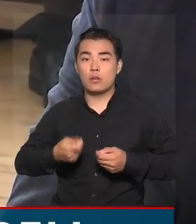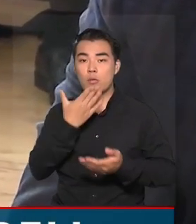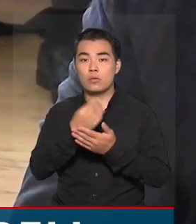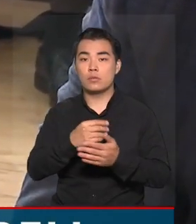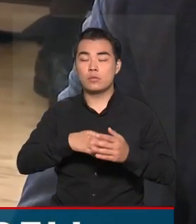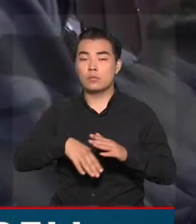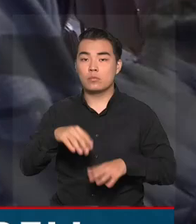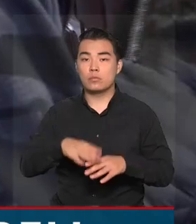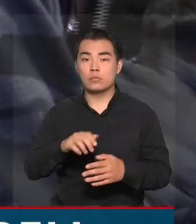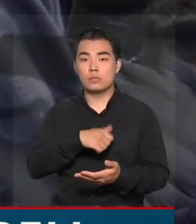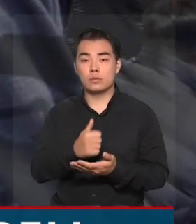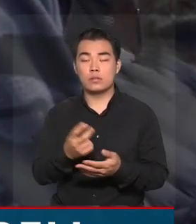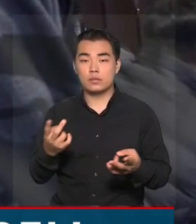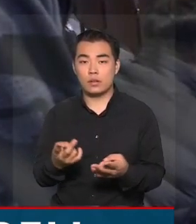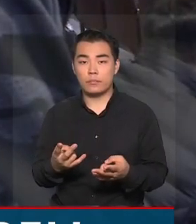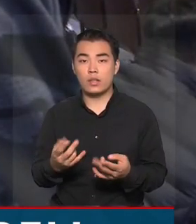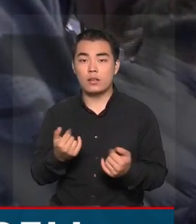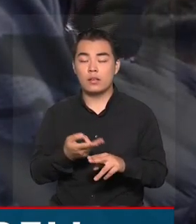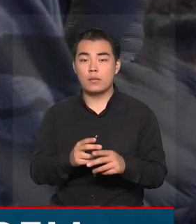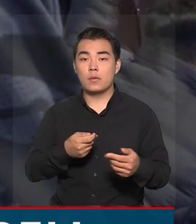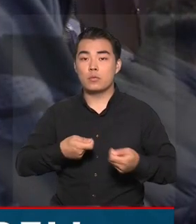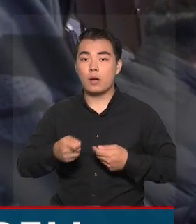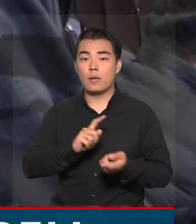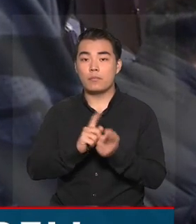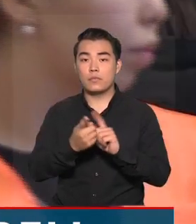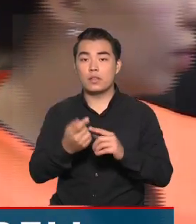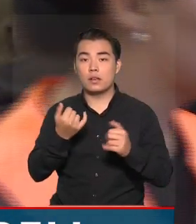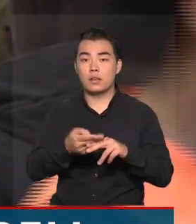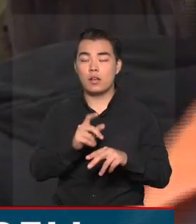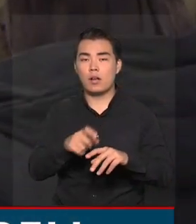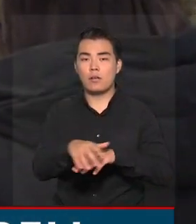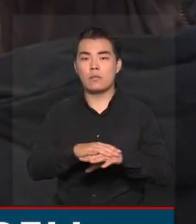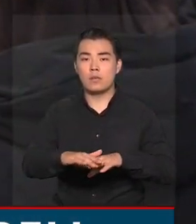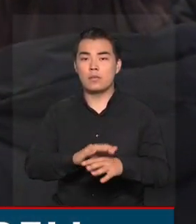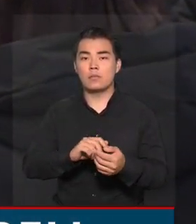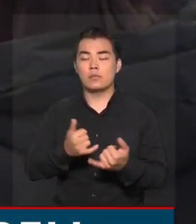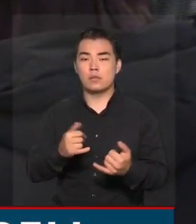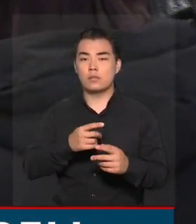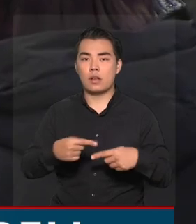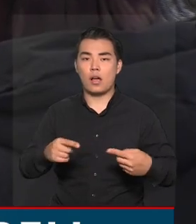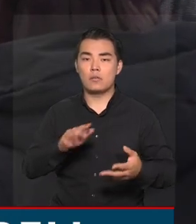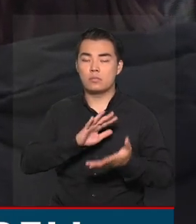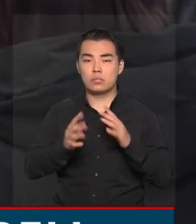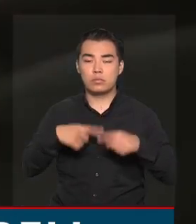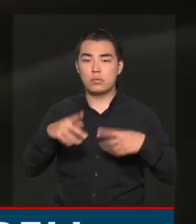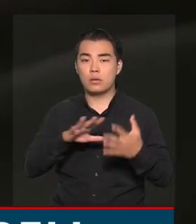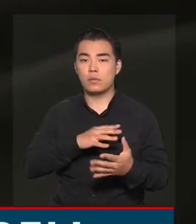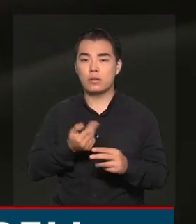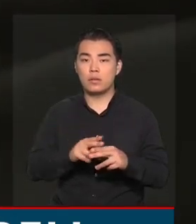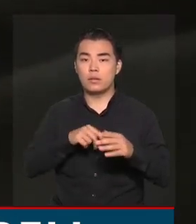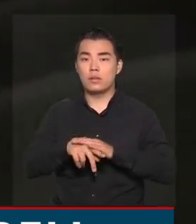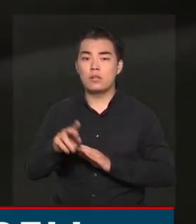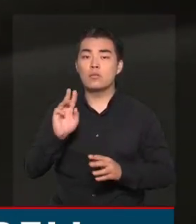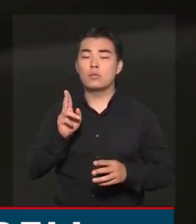алуды тапсырамын. Кәсіпорынның басшы ауысқанымен атқарылар жұмыс шашетектен. Президент үкіметтік комиссияға өрттің себебін тергеуді әрі